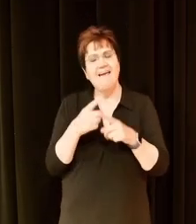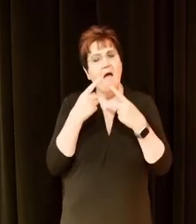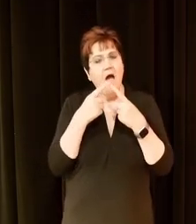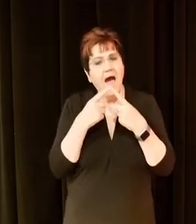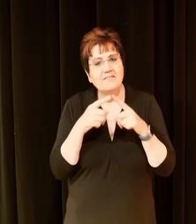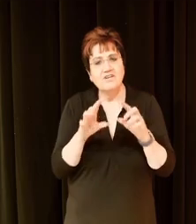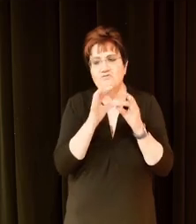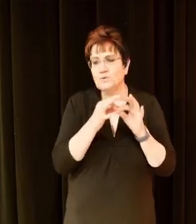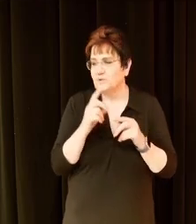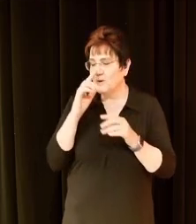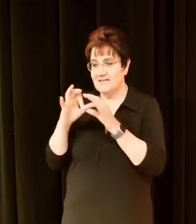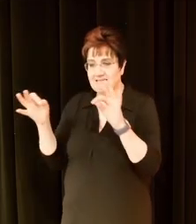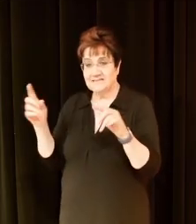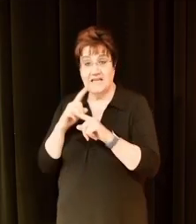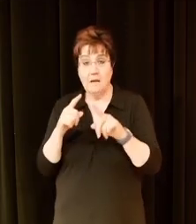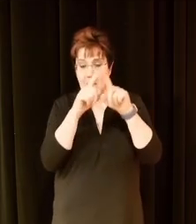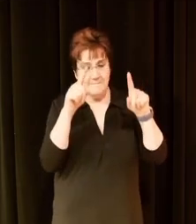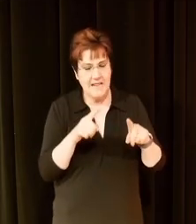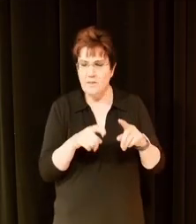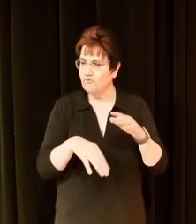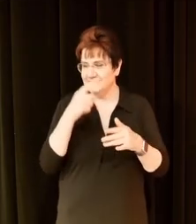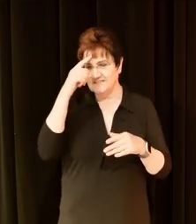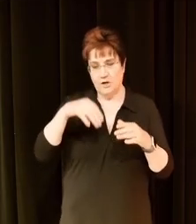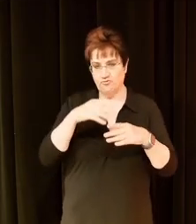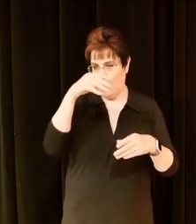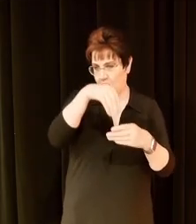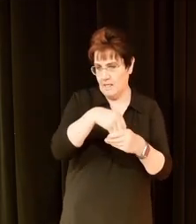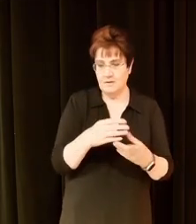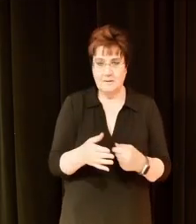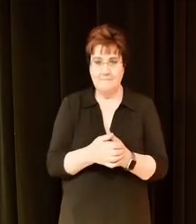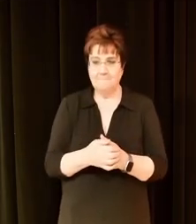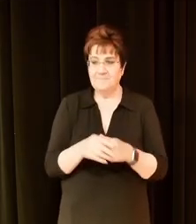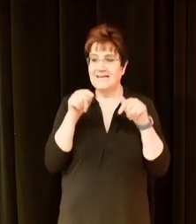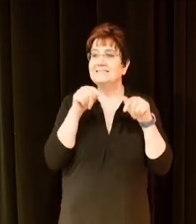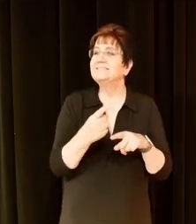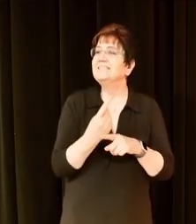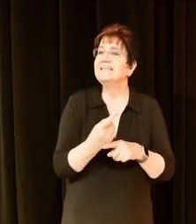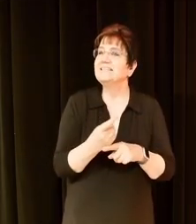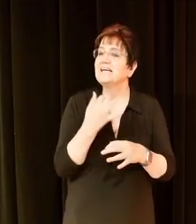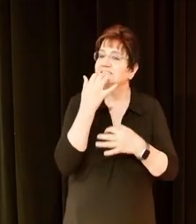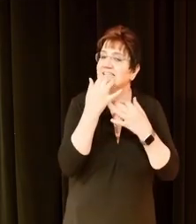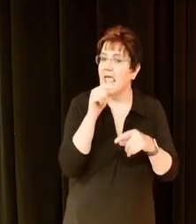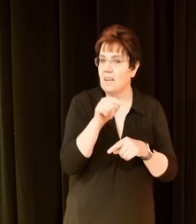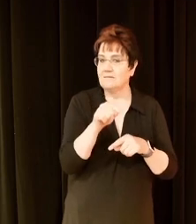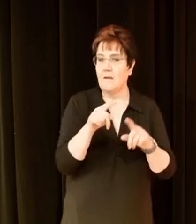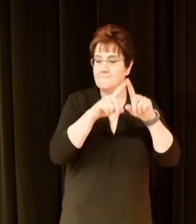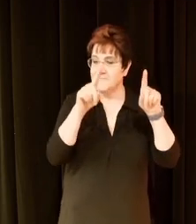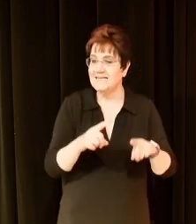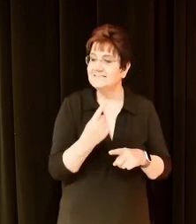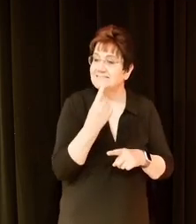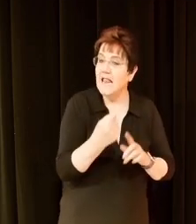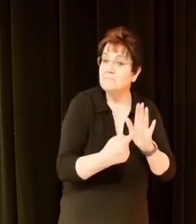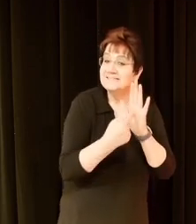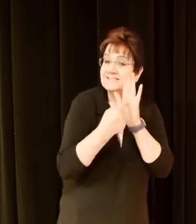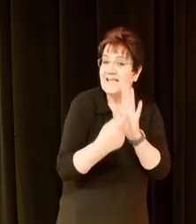voller Sinn. Ihr Sagen ist kein wirkliches Sagen, sondern ein Zeigen. Bilder zeigen, wovon sie